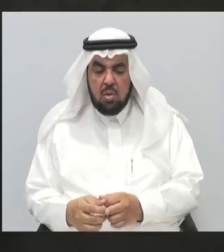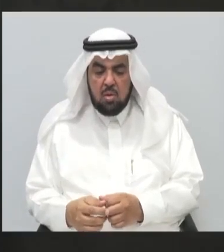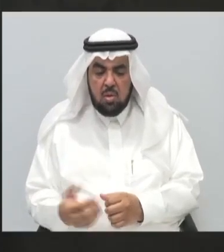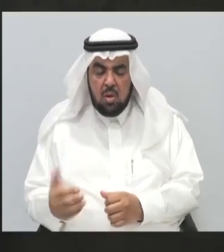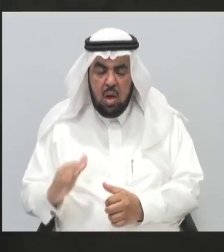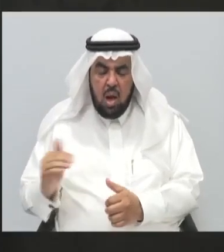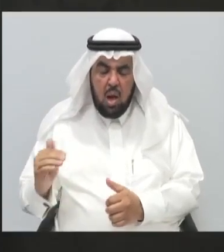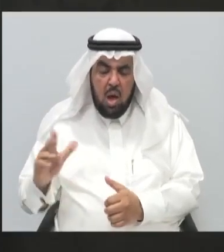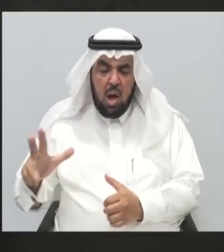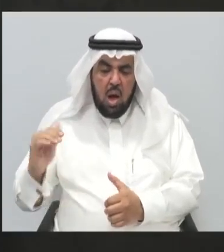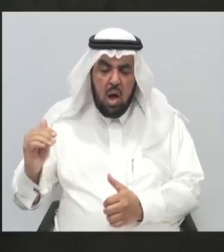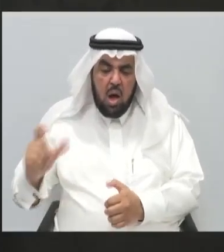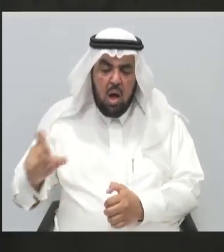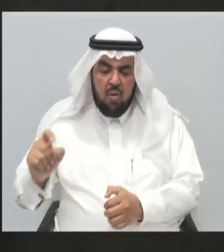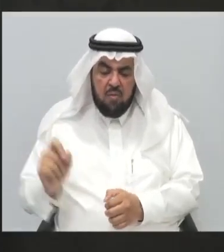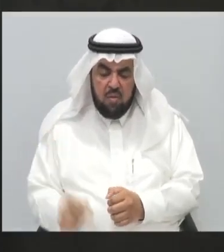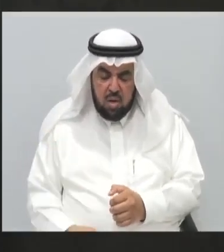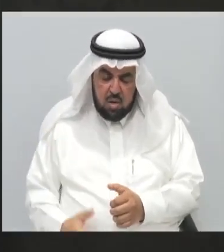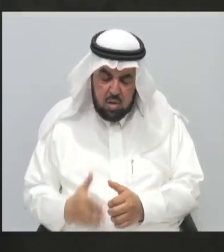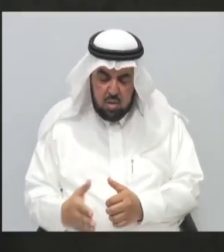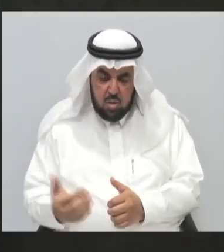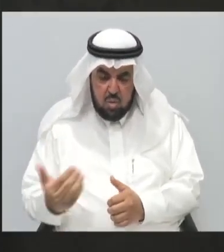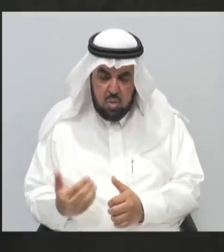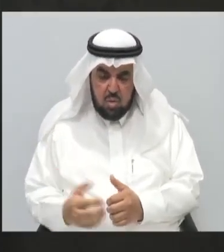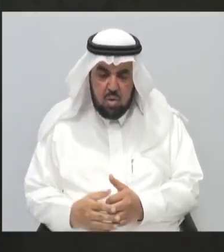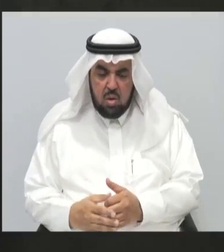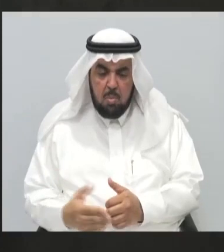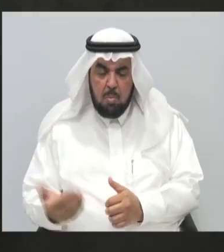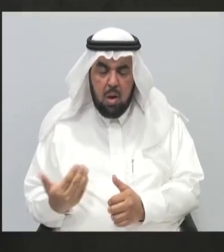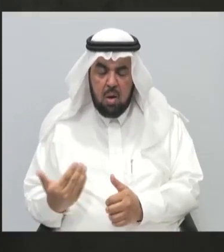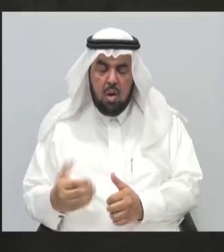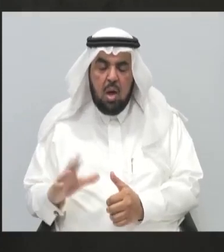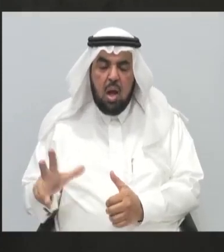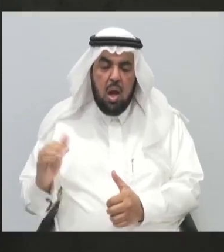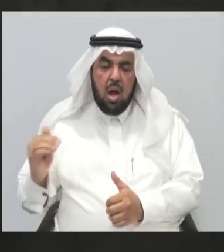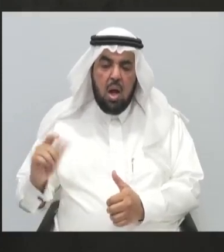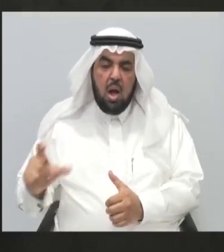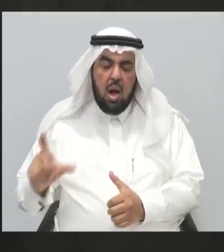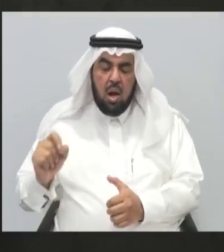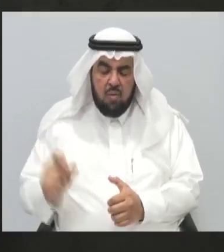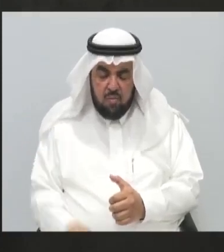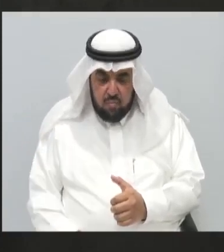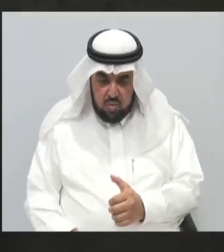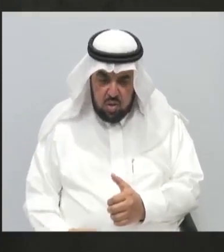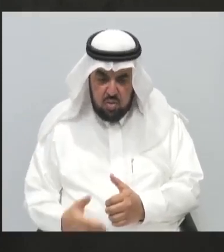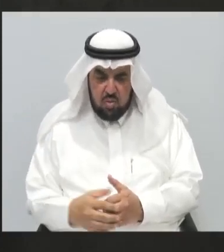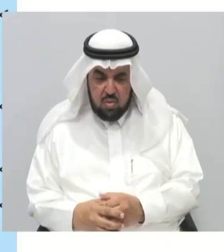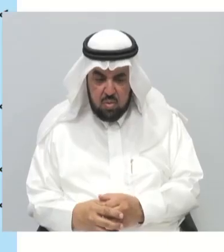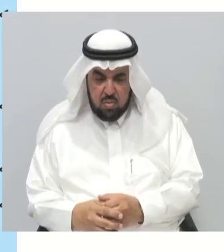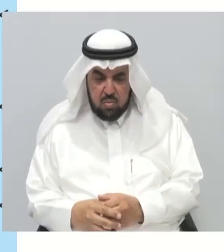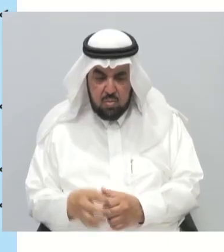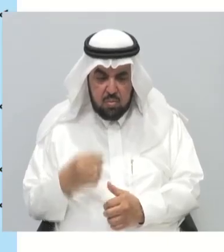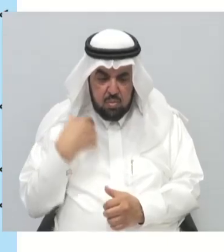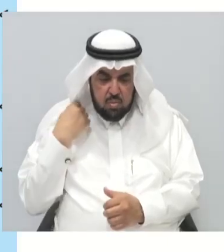للخلف فالفور وورد للتقدم للامام والباك وورد للتقدم او للتحرك للخلف